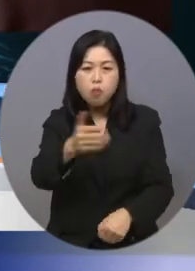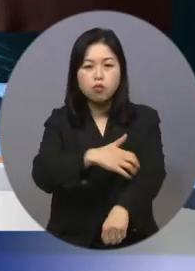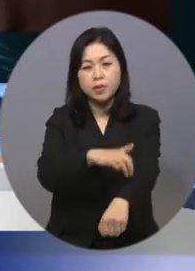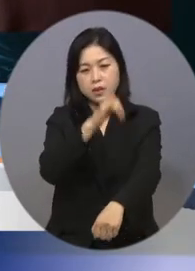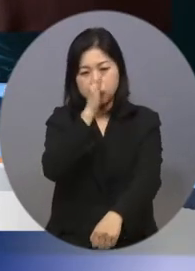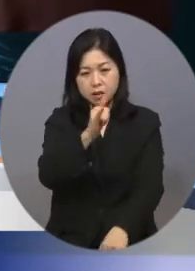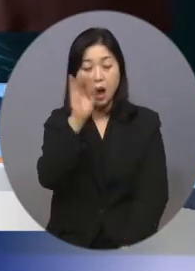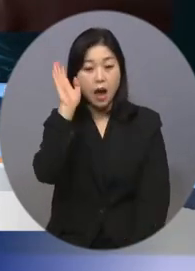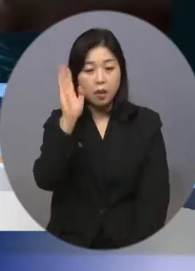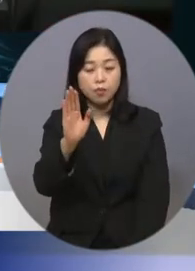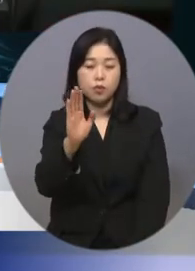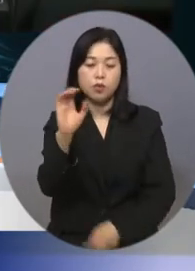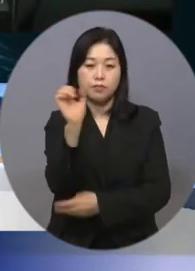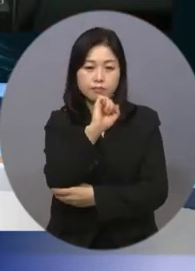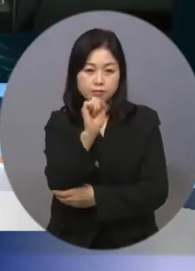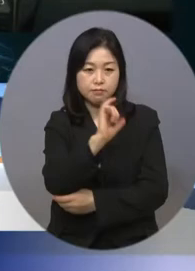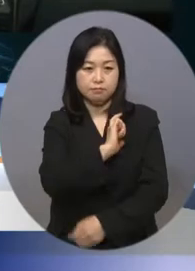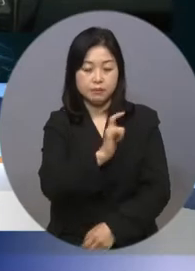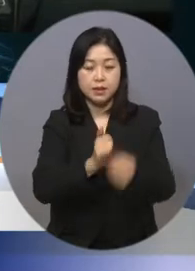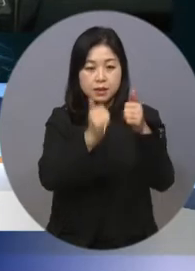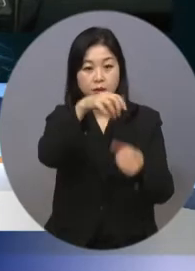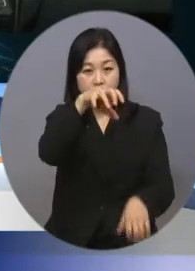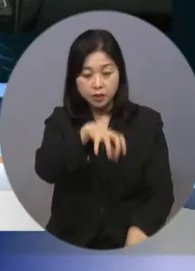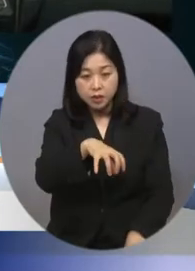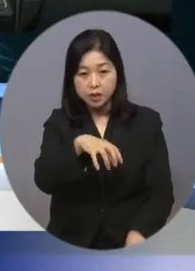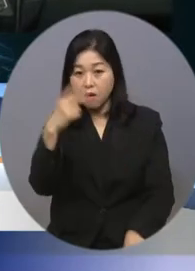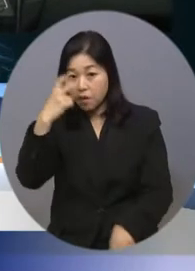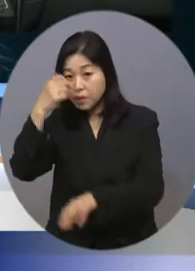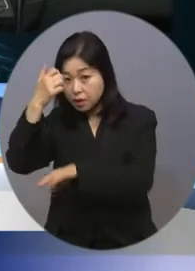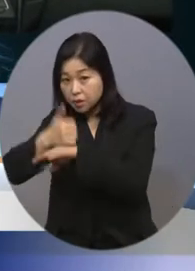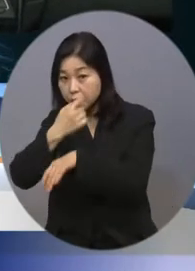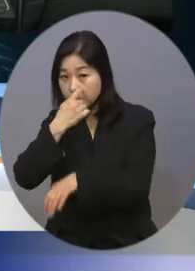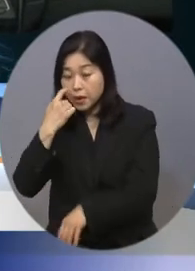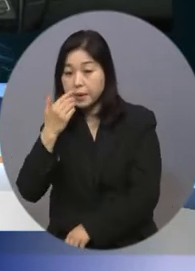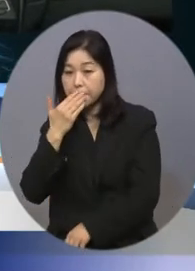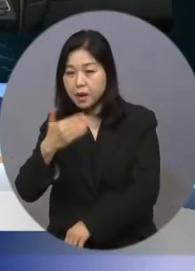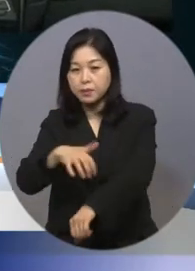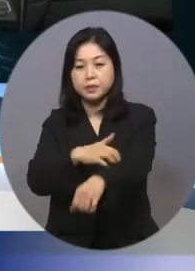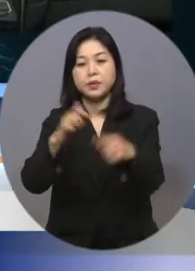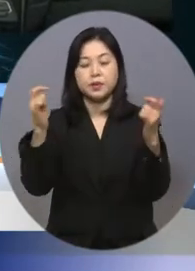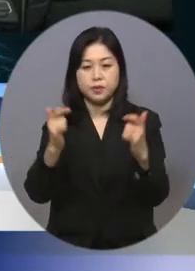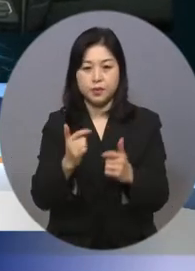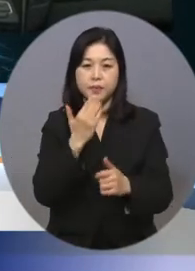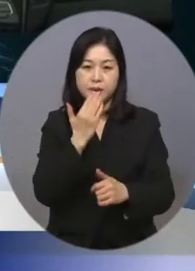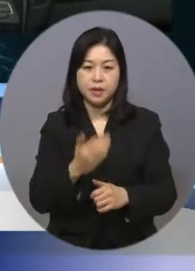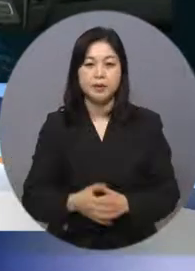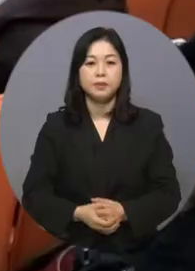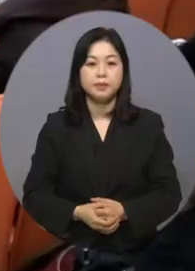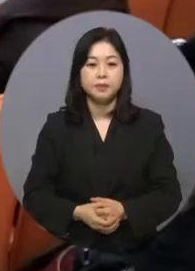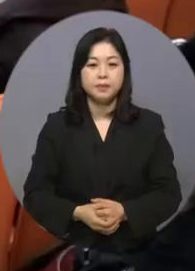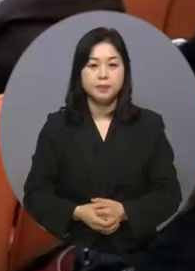운전면허 시험장에서 검사 결과를 확인할 수 있게 돼 번거로움이 크게 줄어들 전망입니다.